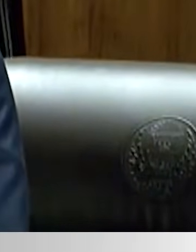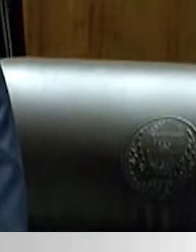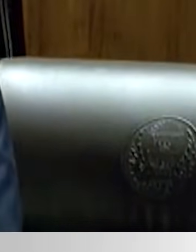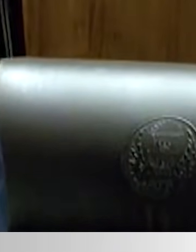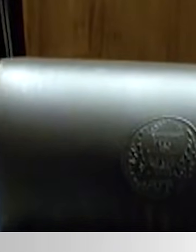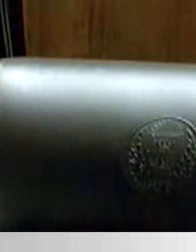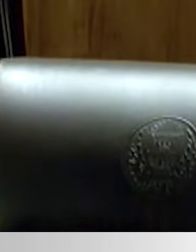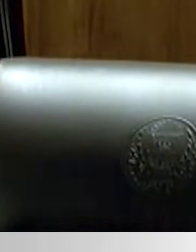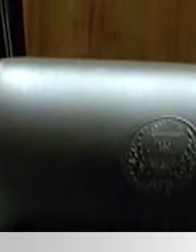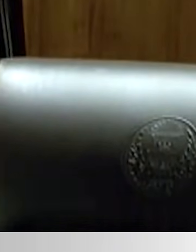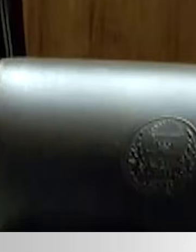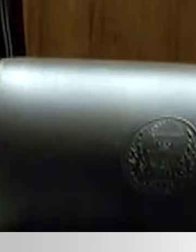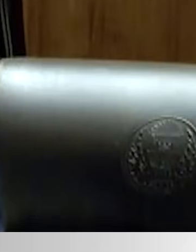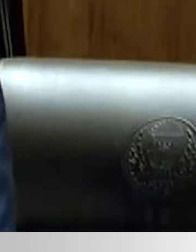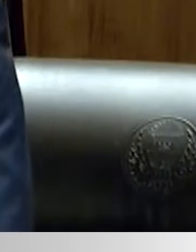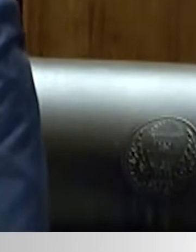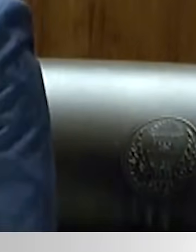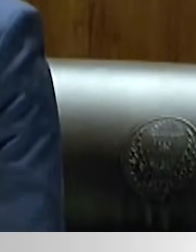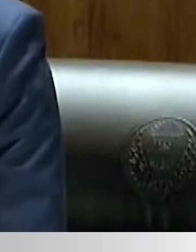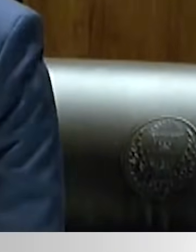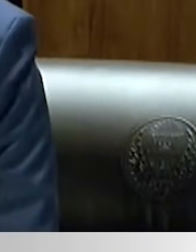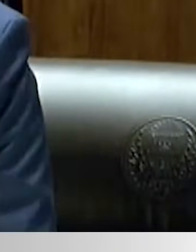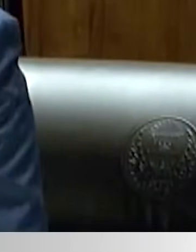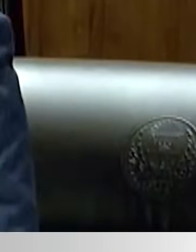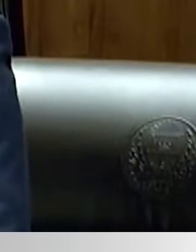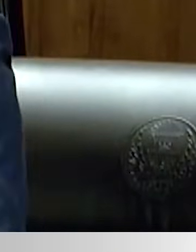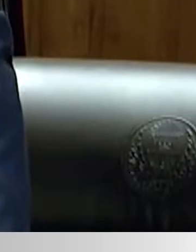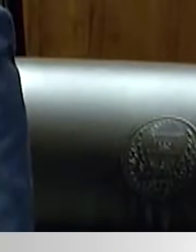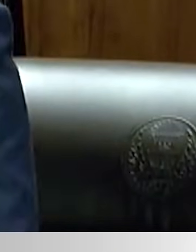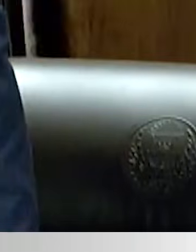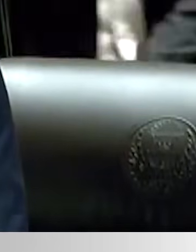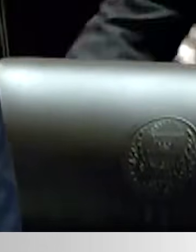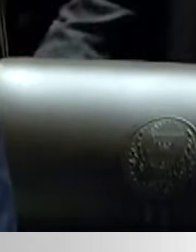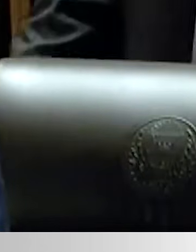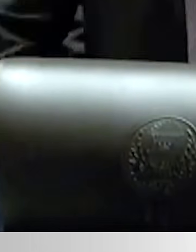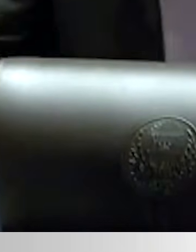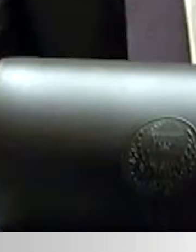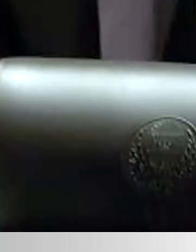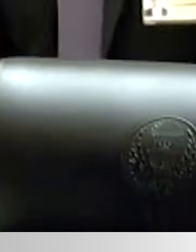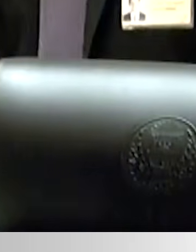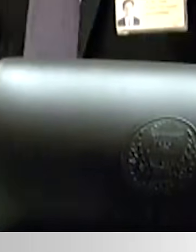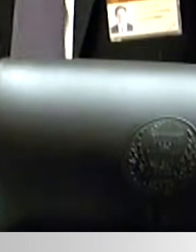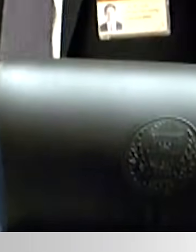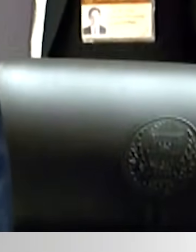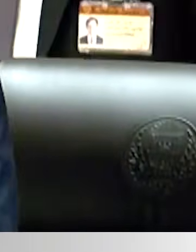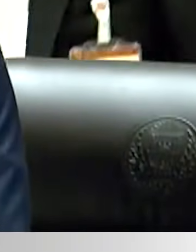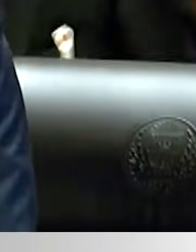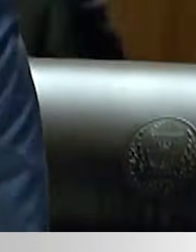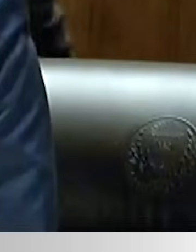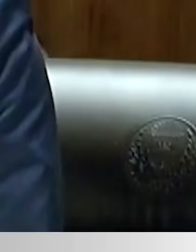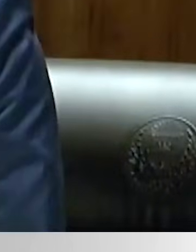เศรษฐาทวีสินนายกรัฐมนตรีและรัฐมนตรีว่าการกระทรวงการคลังเป็นกัปตันเรือแต่สิ่งที่ปรากฏในร่างพรบงบประมาณรายจ่าย